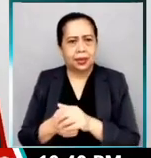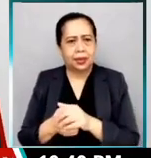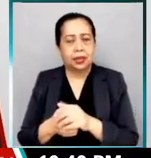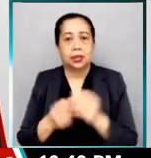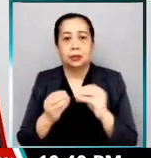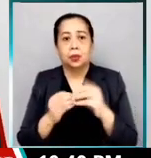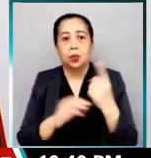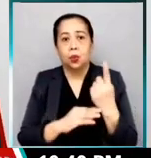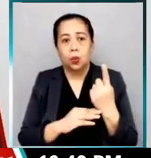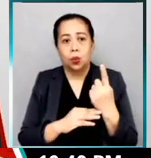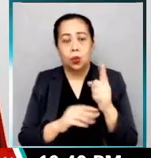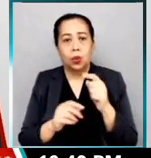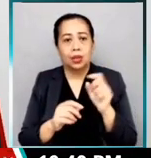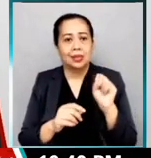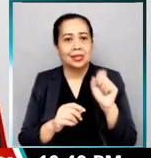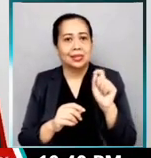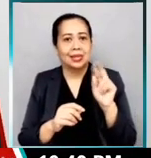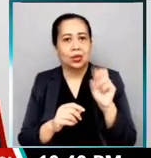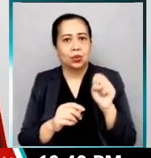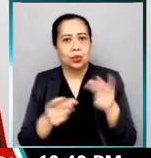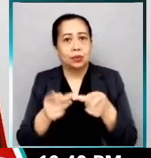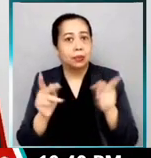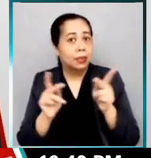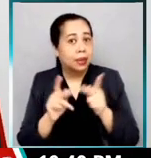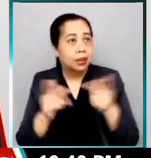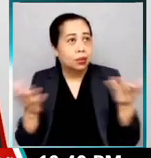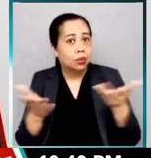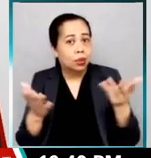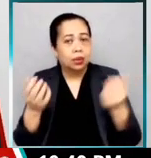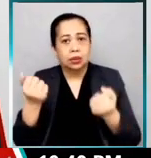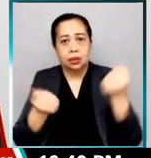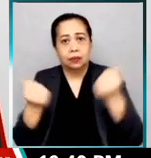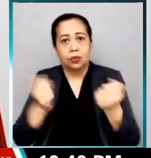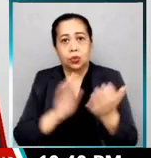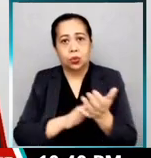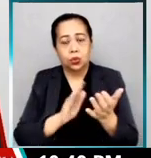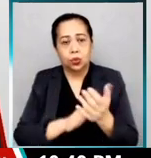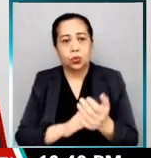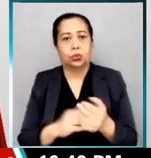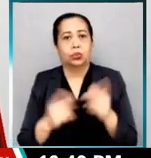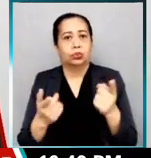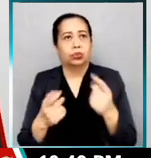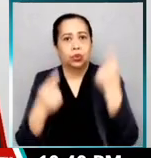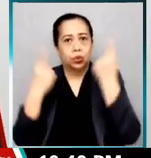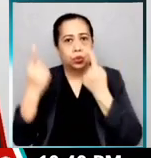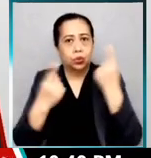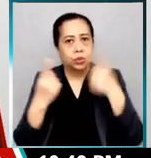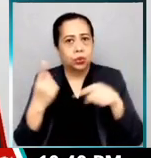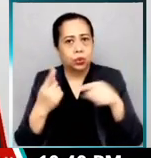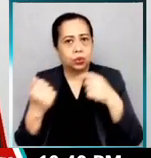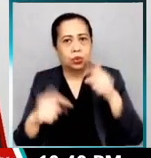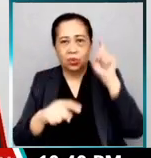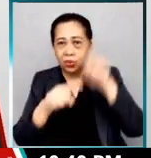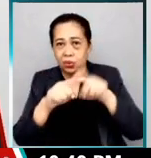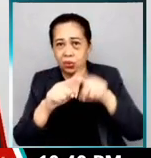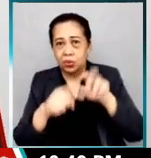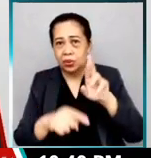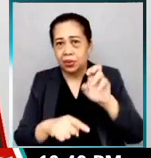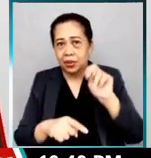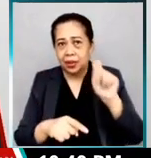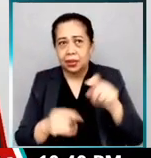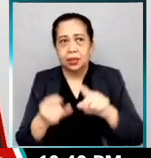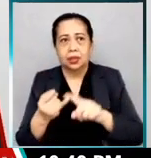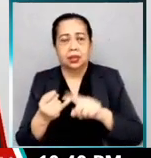yung status ng lugar ng mga driving school, i-consider natin yung rental nila. Pangalawa,